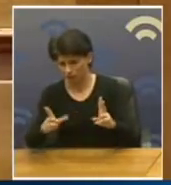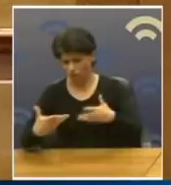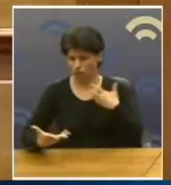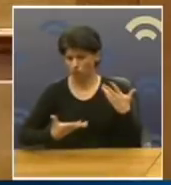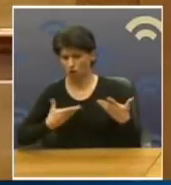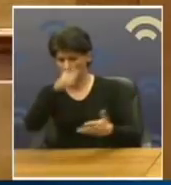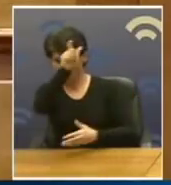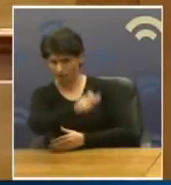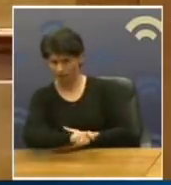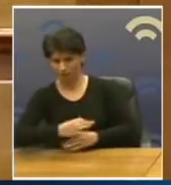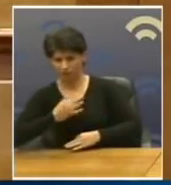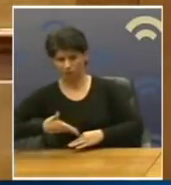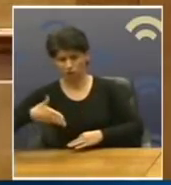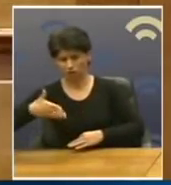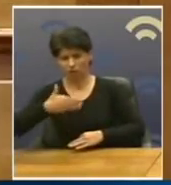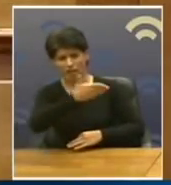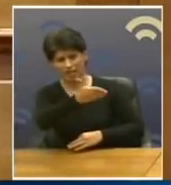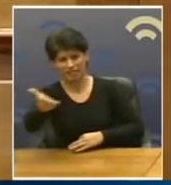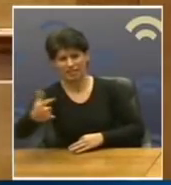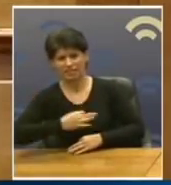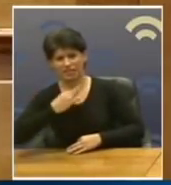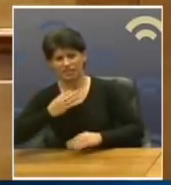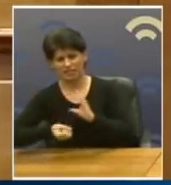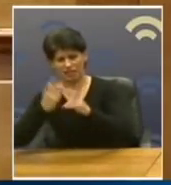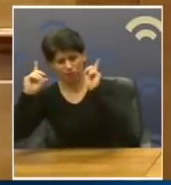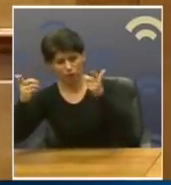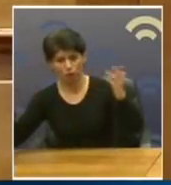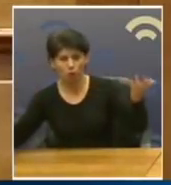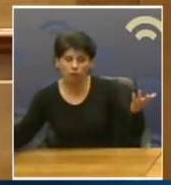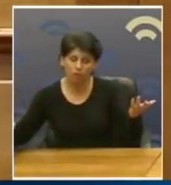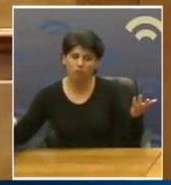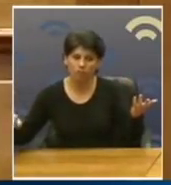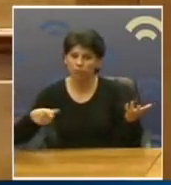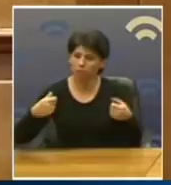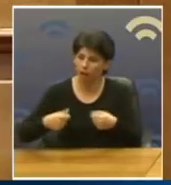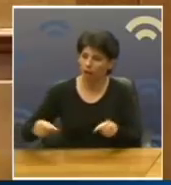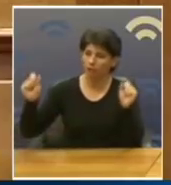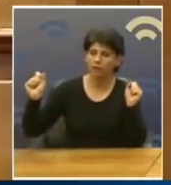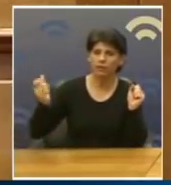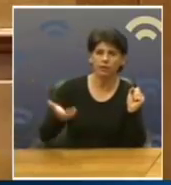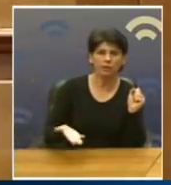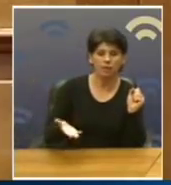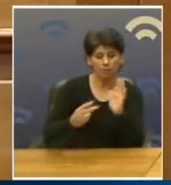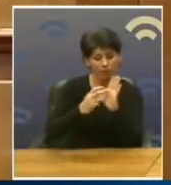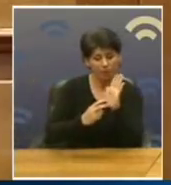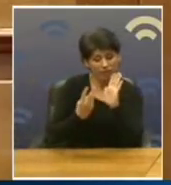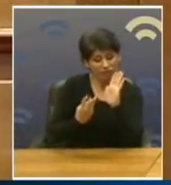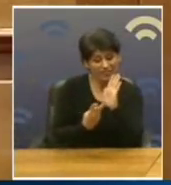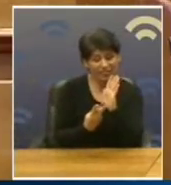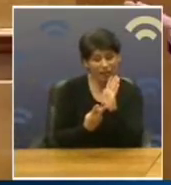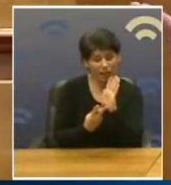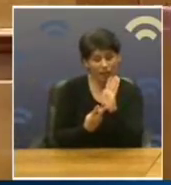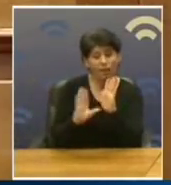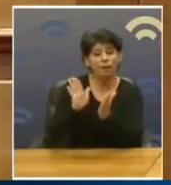είστε, κύριε Μητσοτάκη, και εσείς και της Νέας Δημοκρατίας, όταν αρνείστε τον παράγραφο 3 του άρθρου 3?